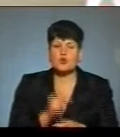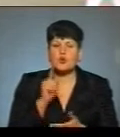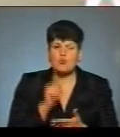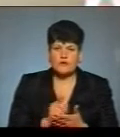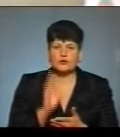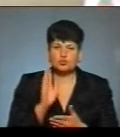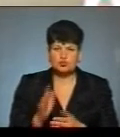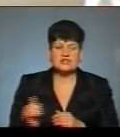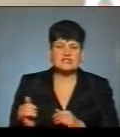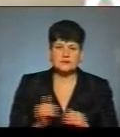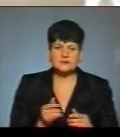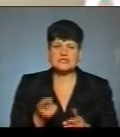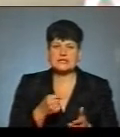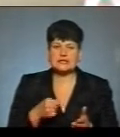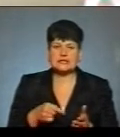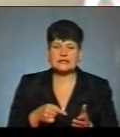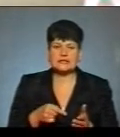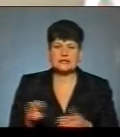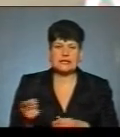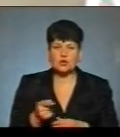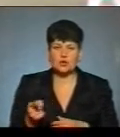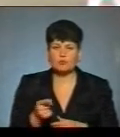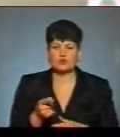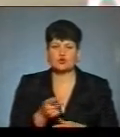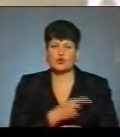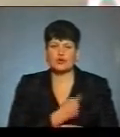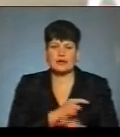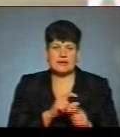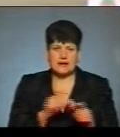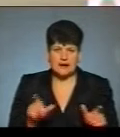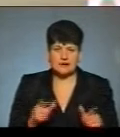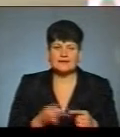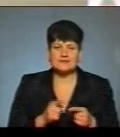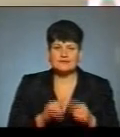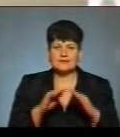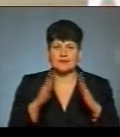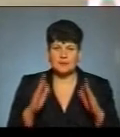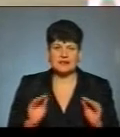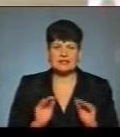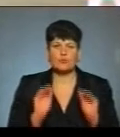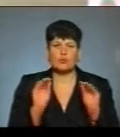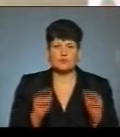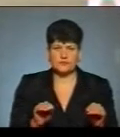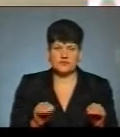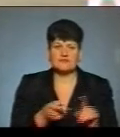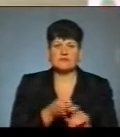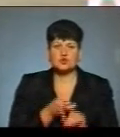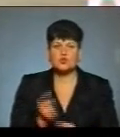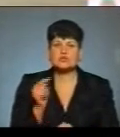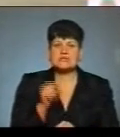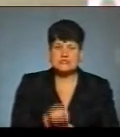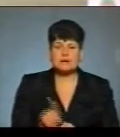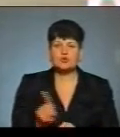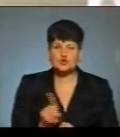бути забезпечено Тернопільською лікарнею. Дані намети встановлені у зв'язку з тим,